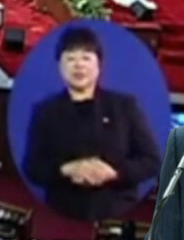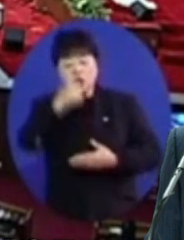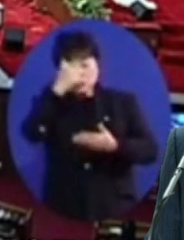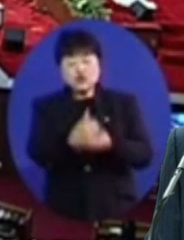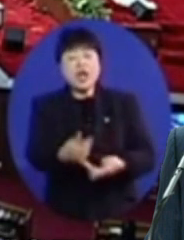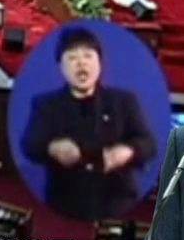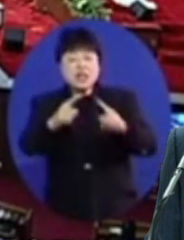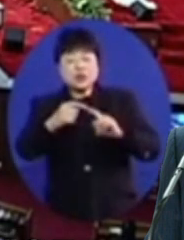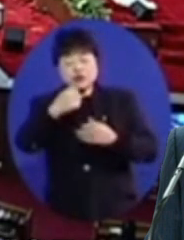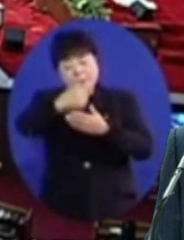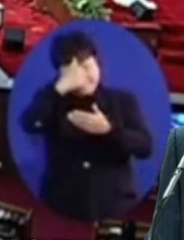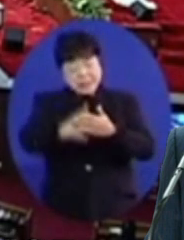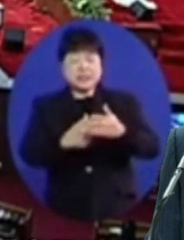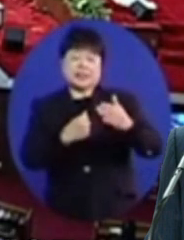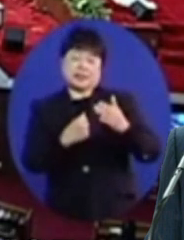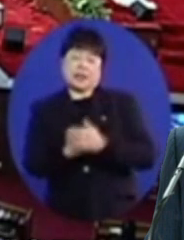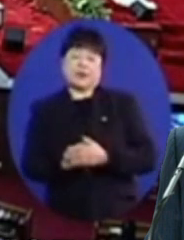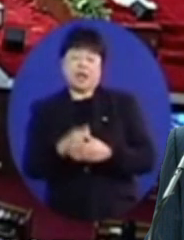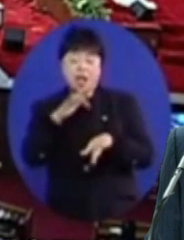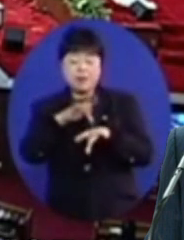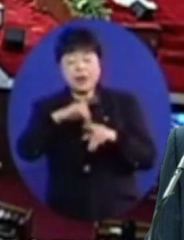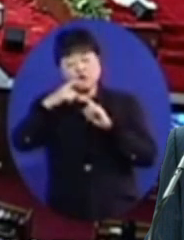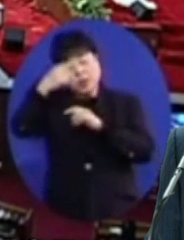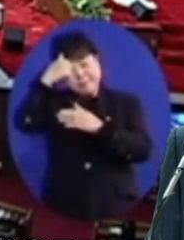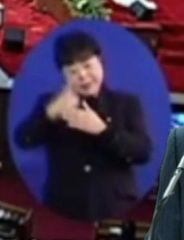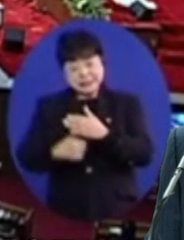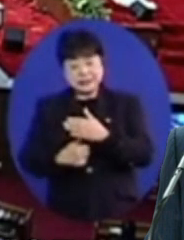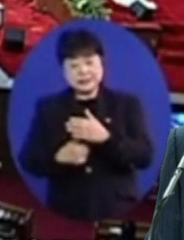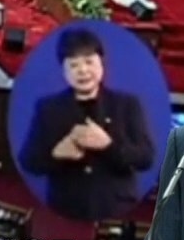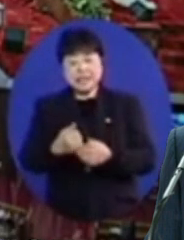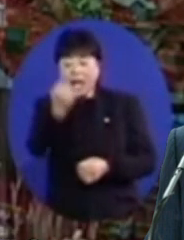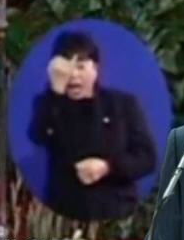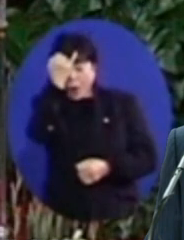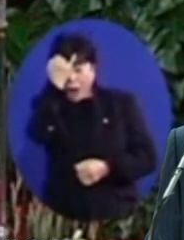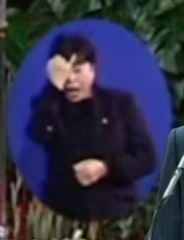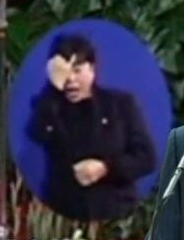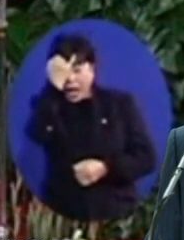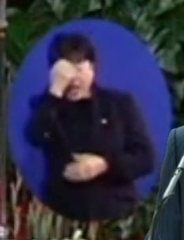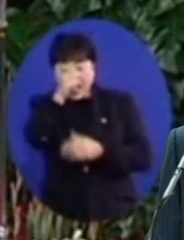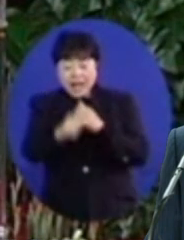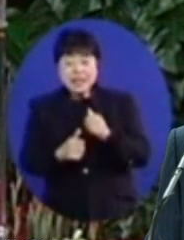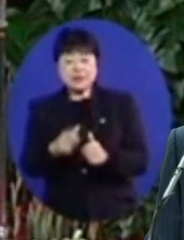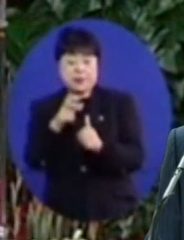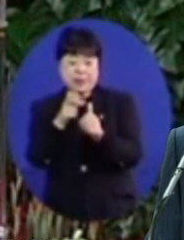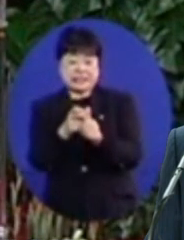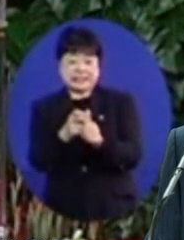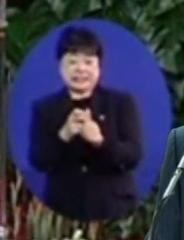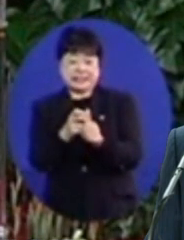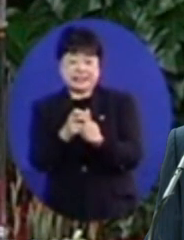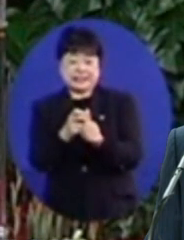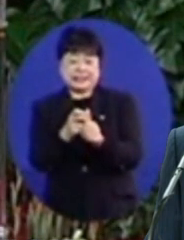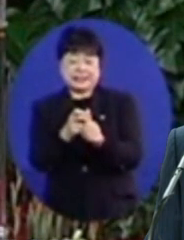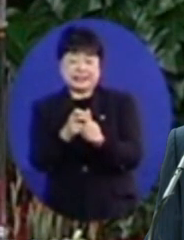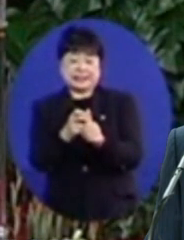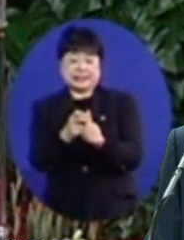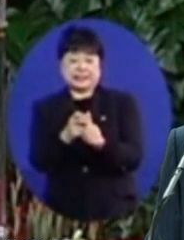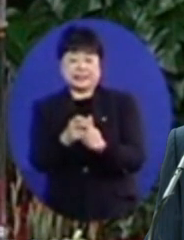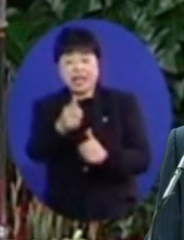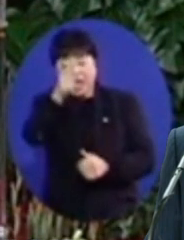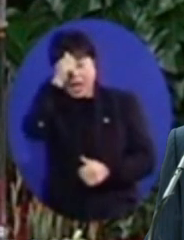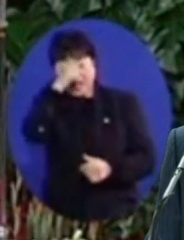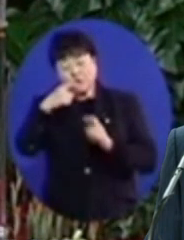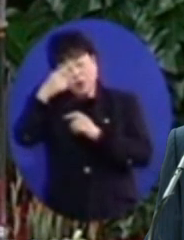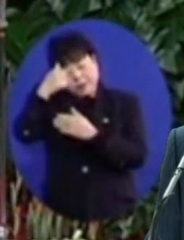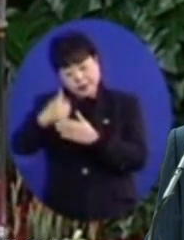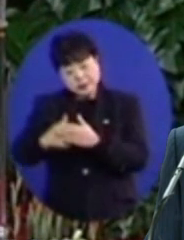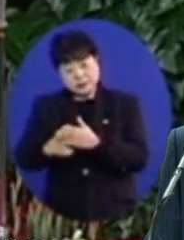죄가 들어와서 타락했다는 것입니다 마귀의 유혹에 넘어간 하와가 하나님을 반역하고 아담을